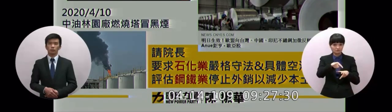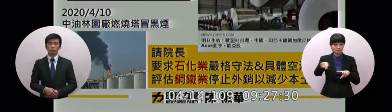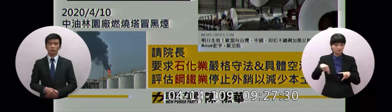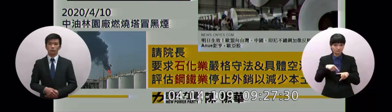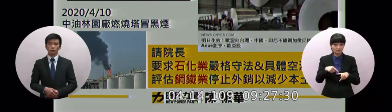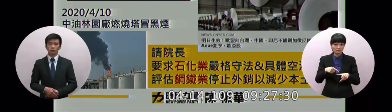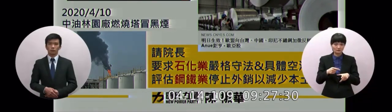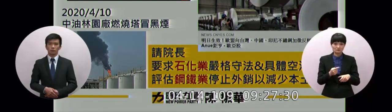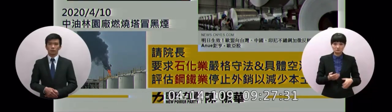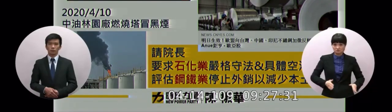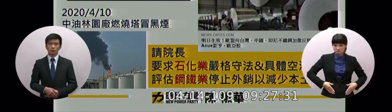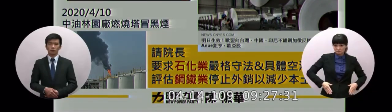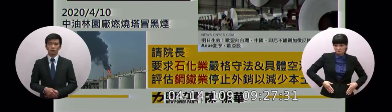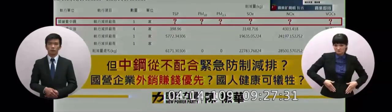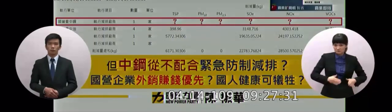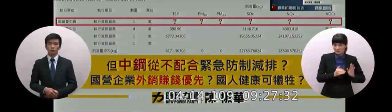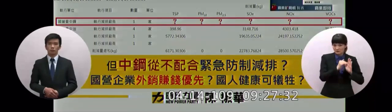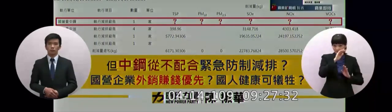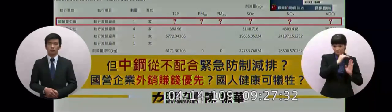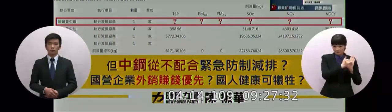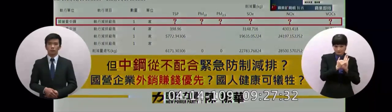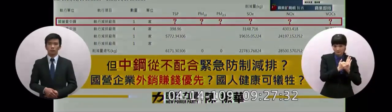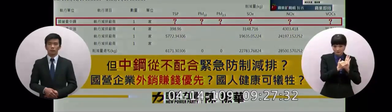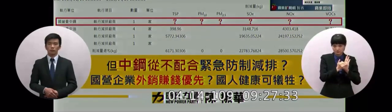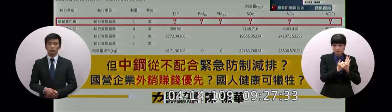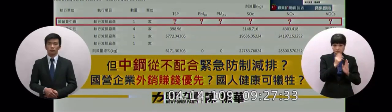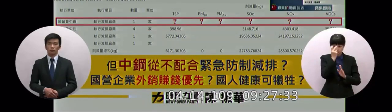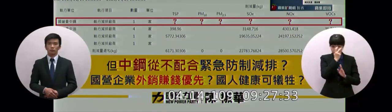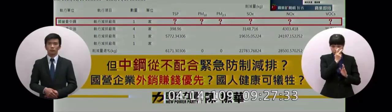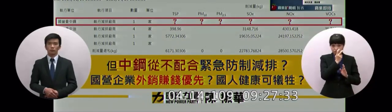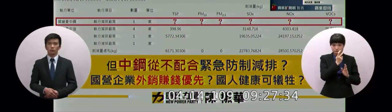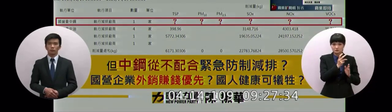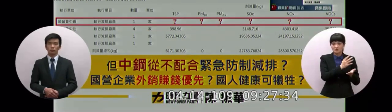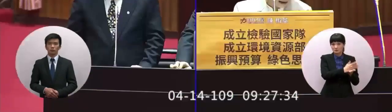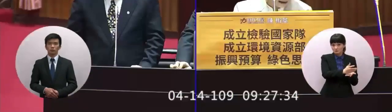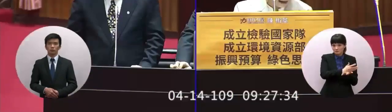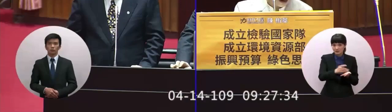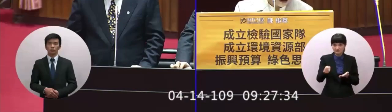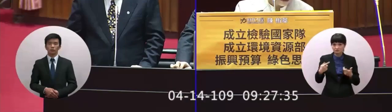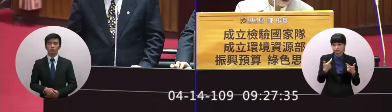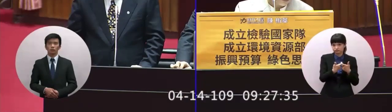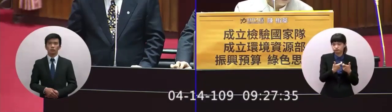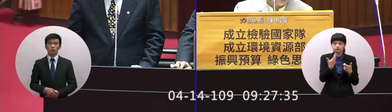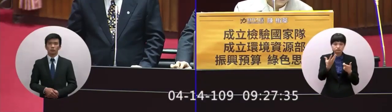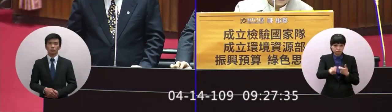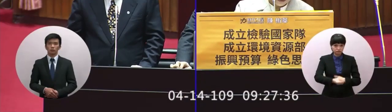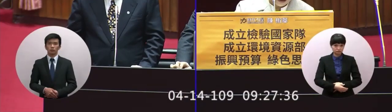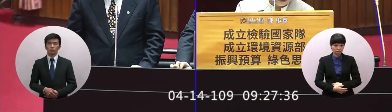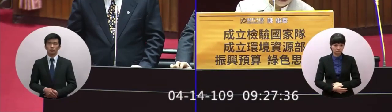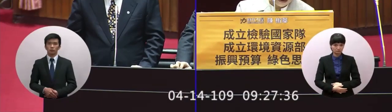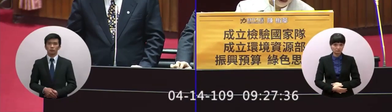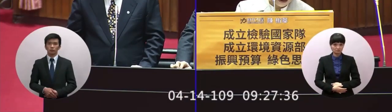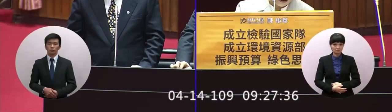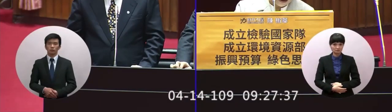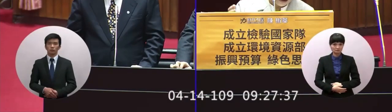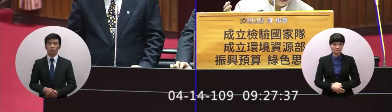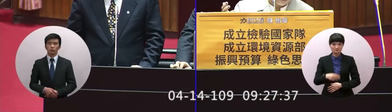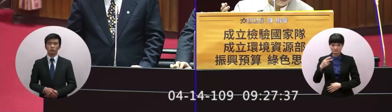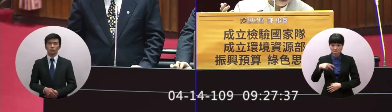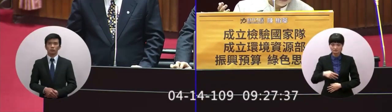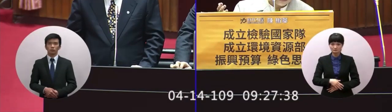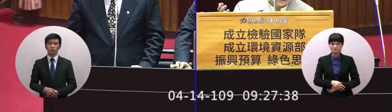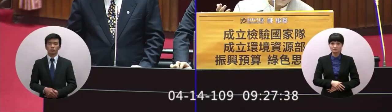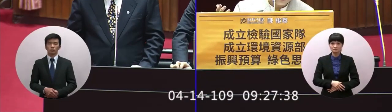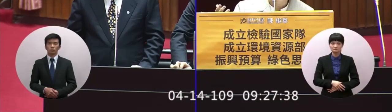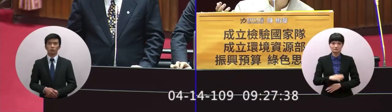急防治的减排，就是每次空污严重的时候是没有配合的。然后呢，这些